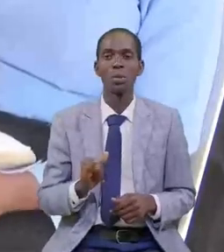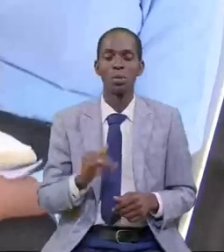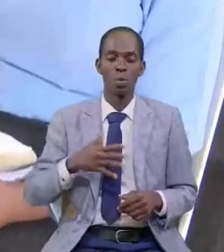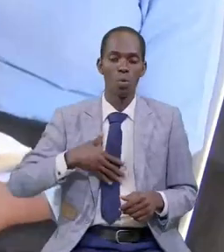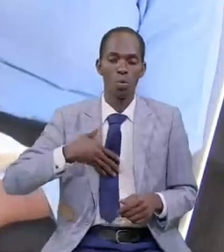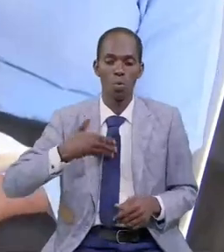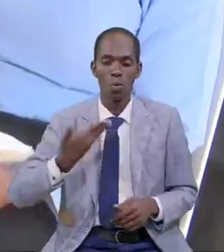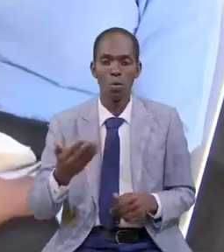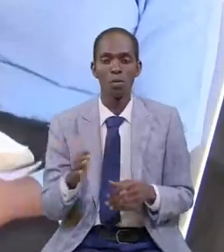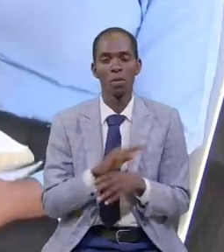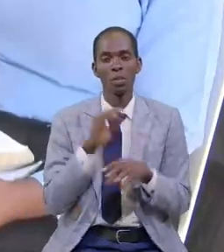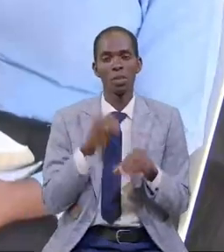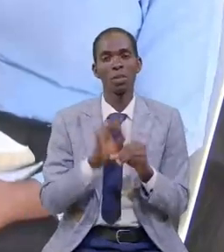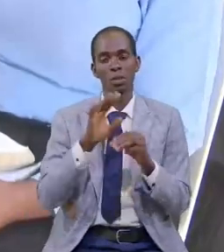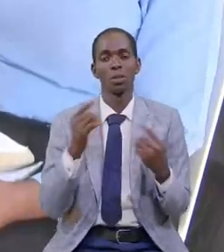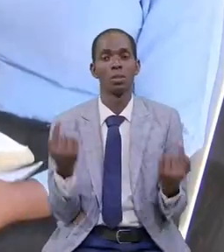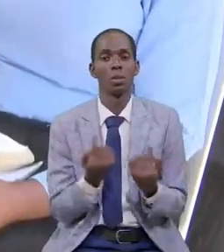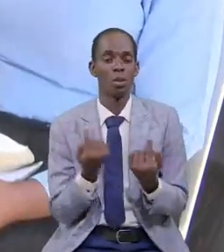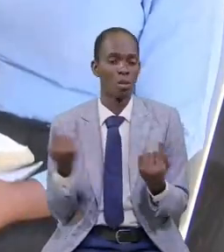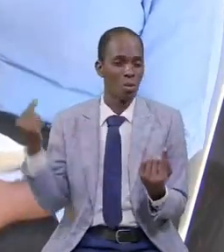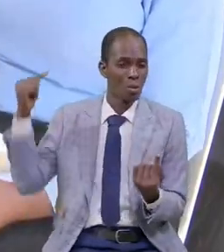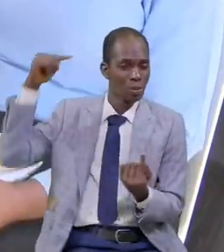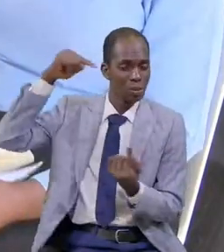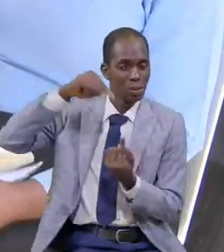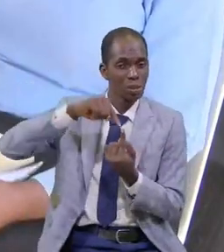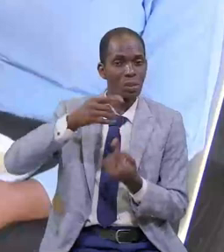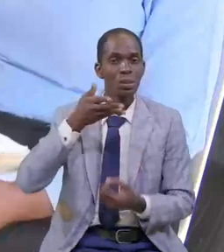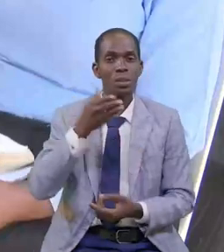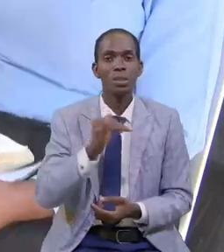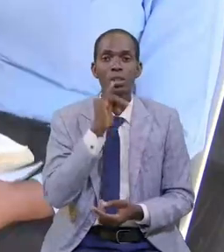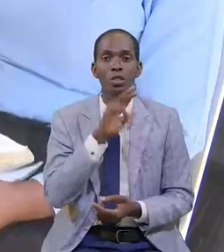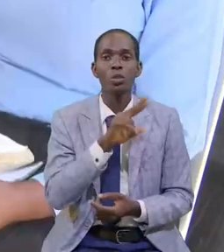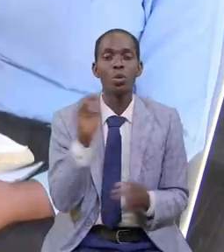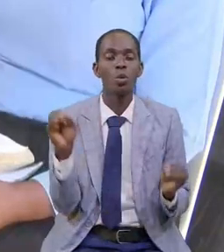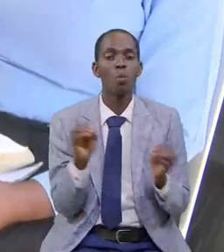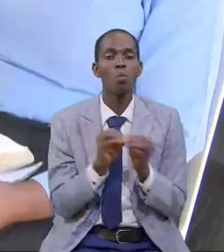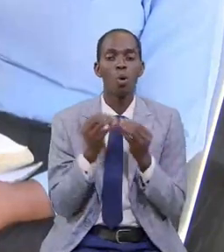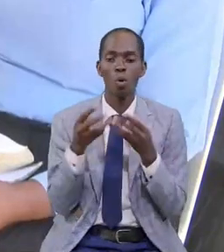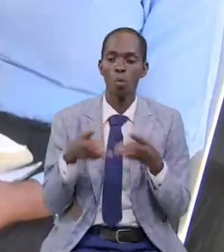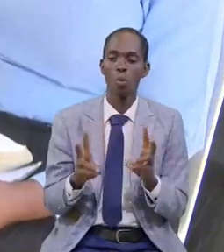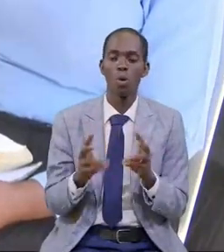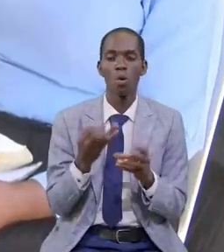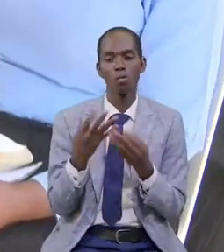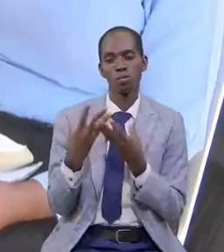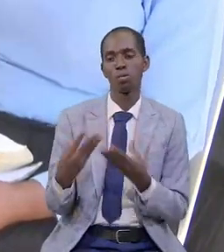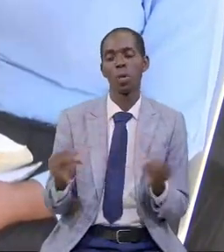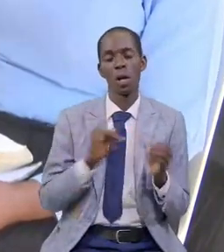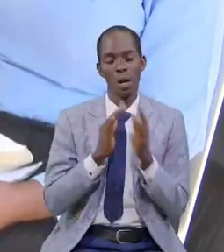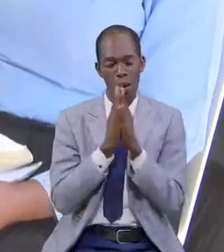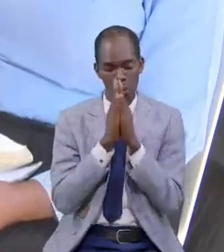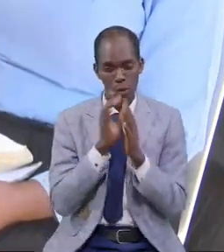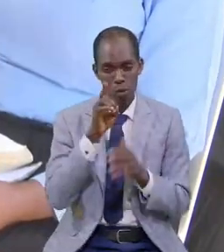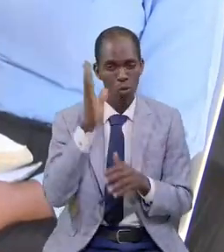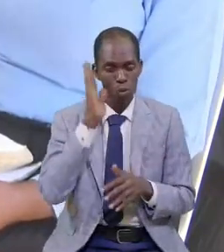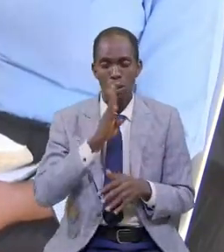avec récassittrance jusqu'à ce qu'il n'y ait plus de remède je prie que vous soyez